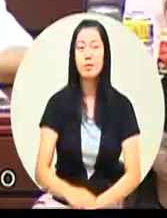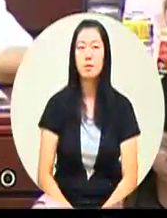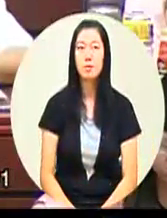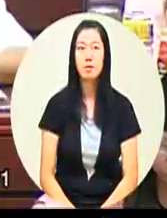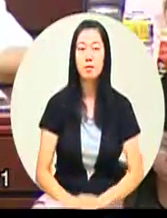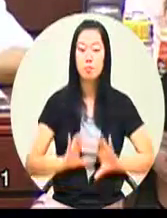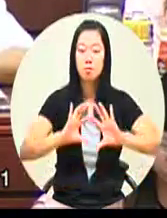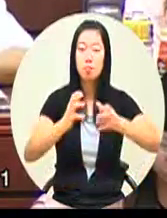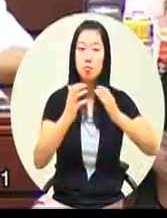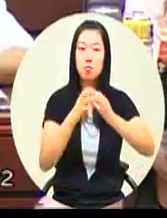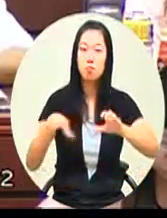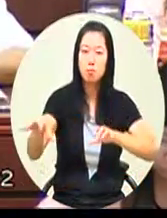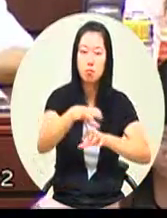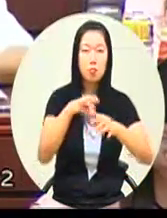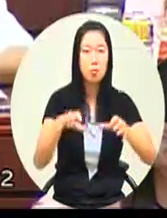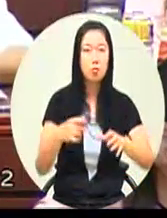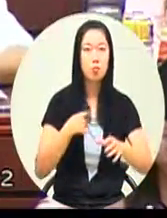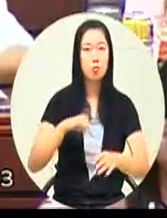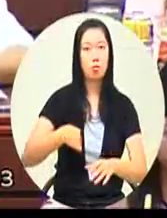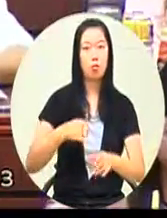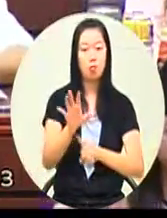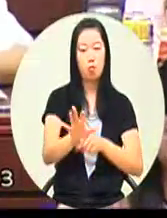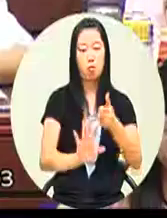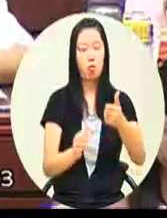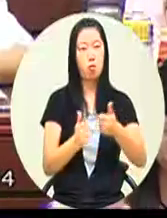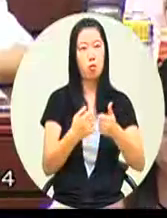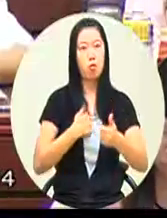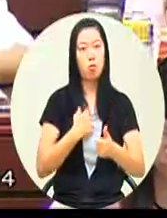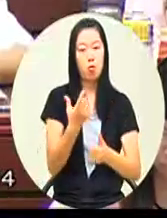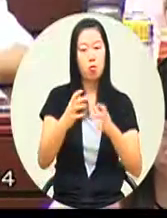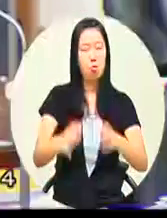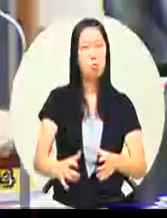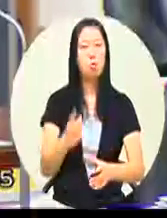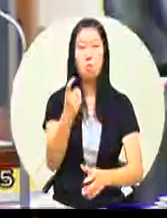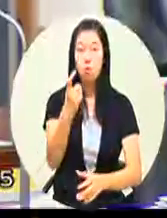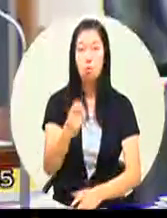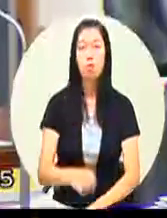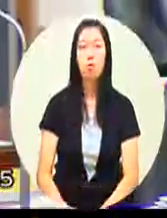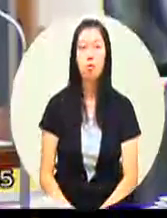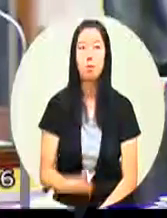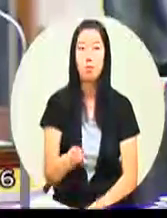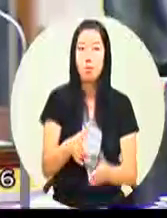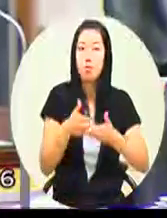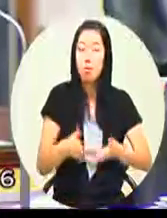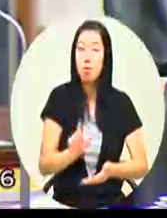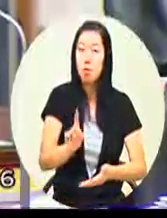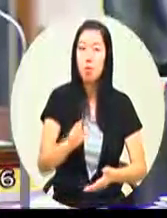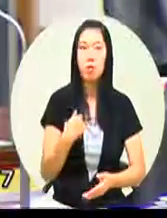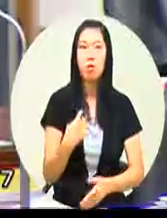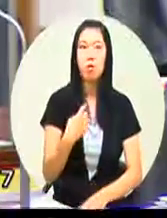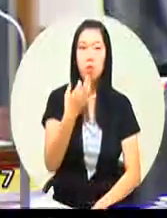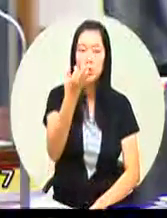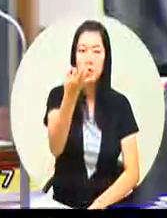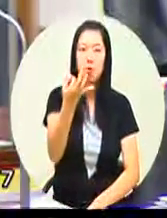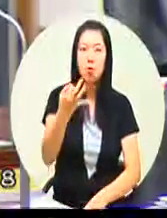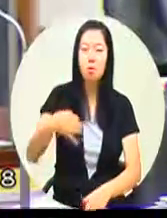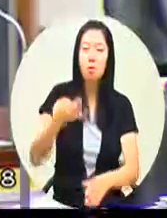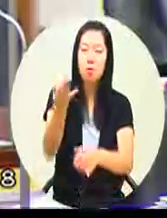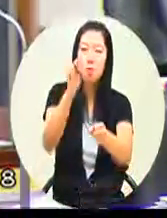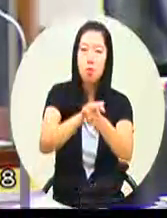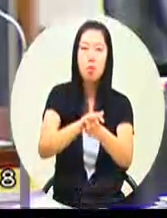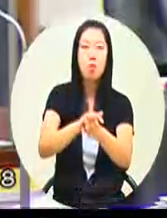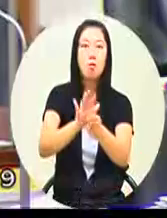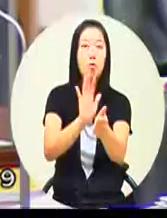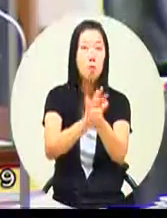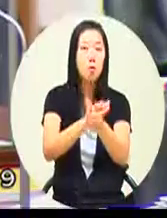家它有设立，但是在我们农委会那边它是还没有设立的。 因为这为什么非常的重要，你要奖励，你要也要鼓励